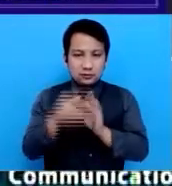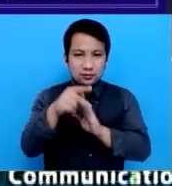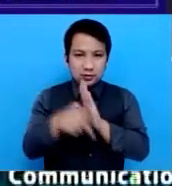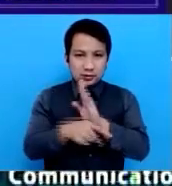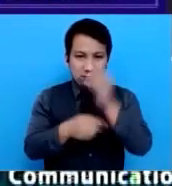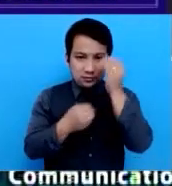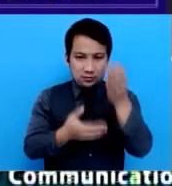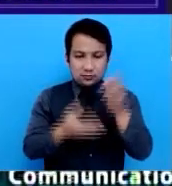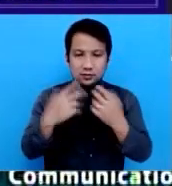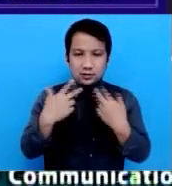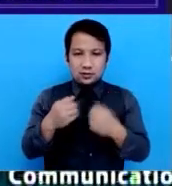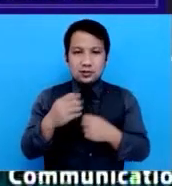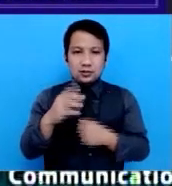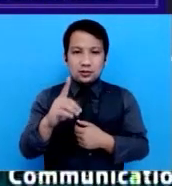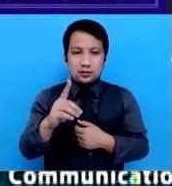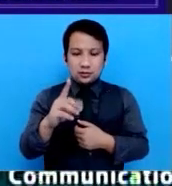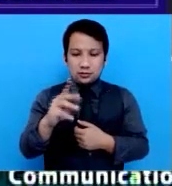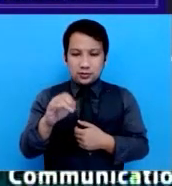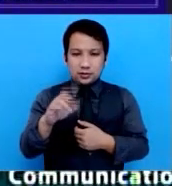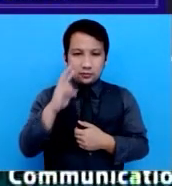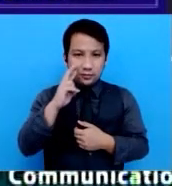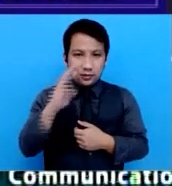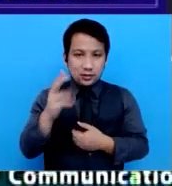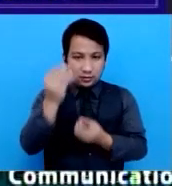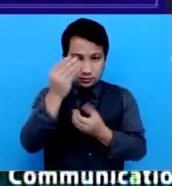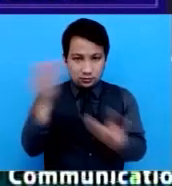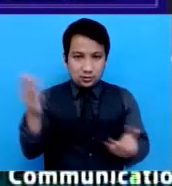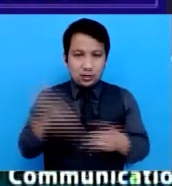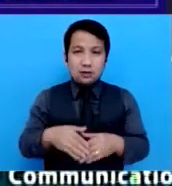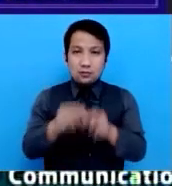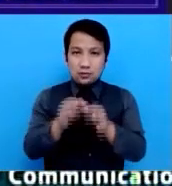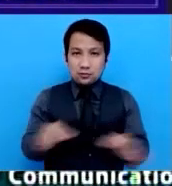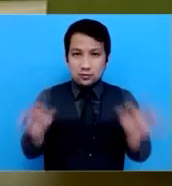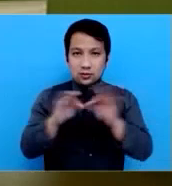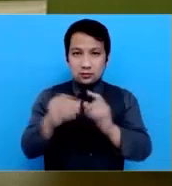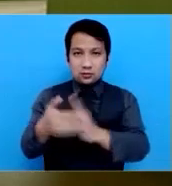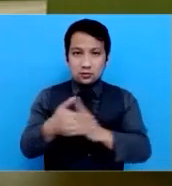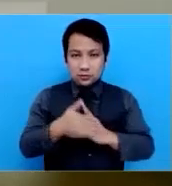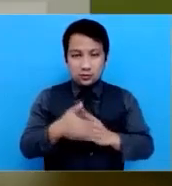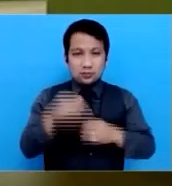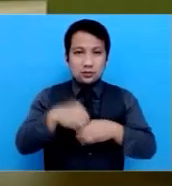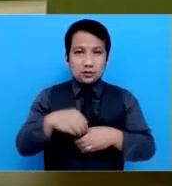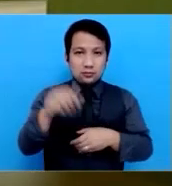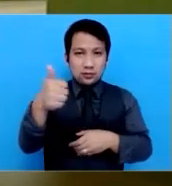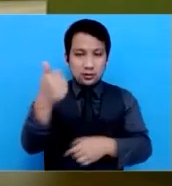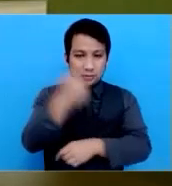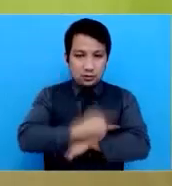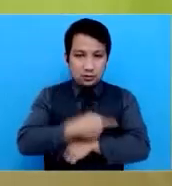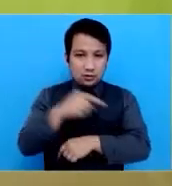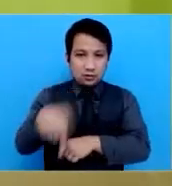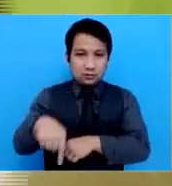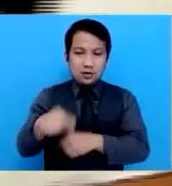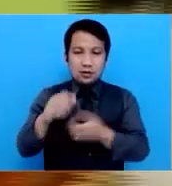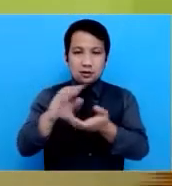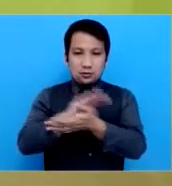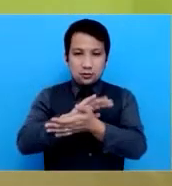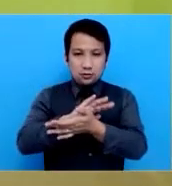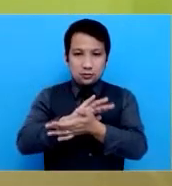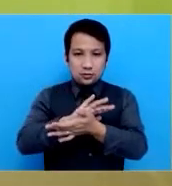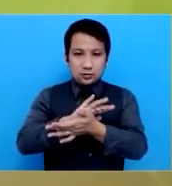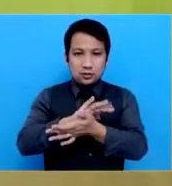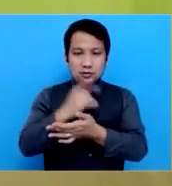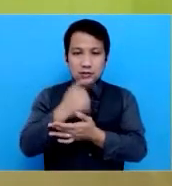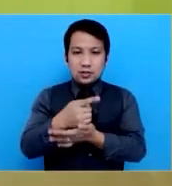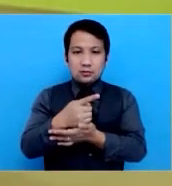Health Undersecretary Maria Rosario Vergere, dapat ma-isolate sa loob ng 10 araw ang mga COVID positive na